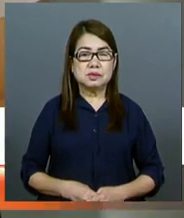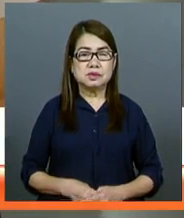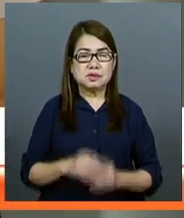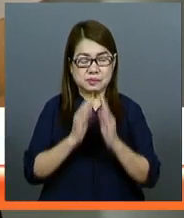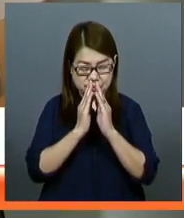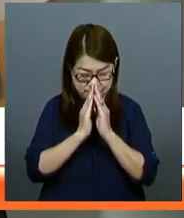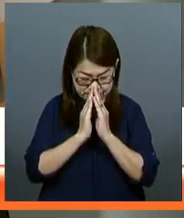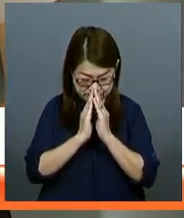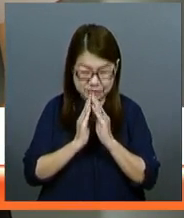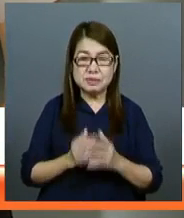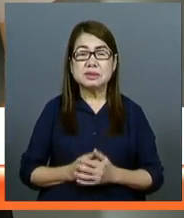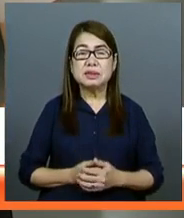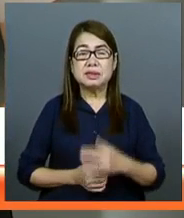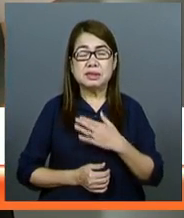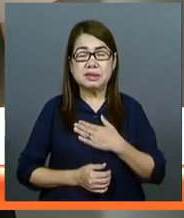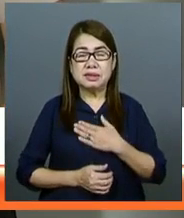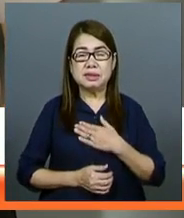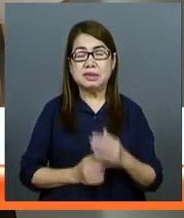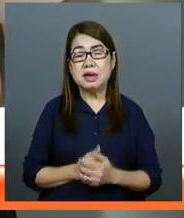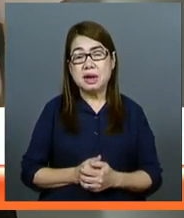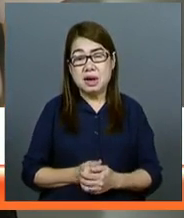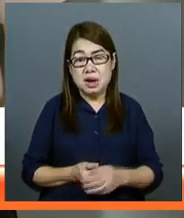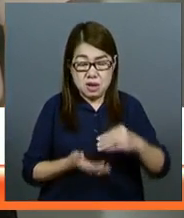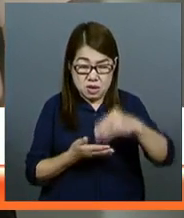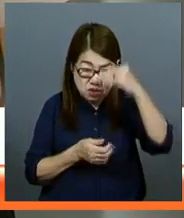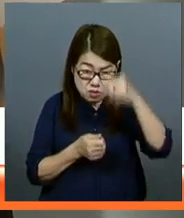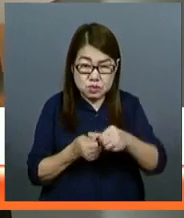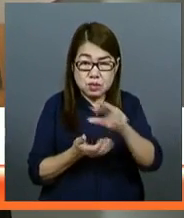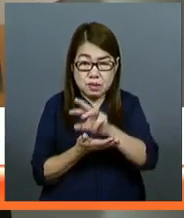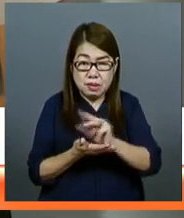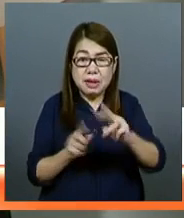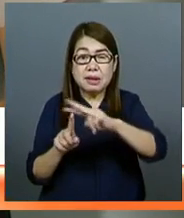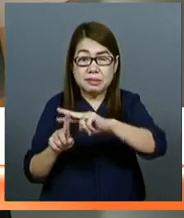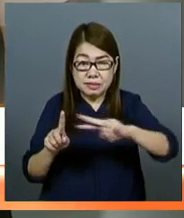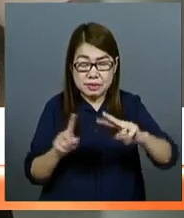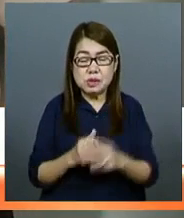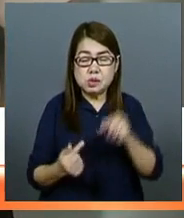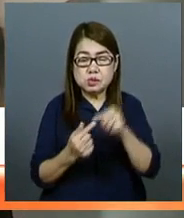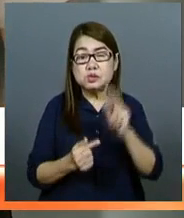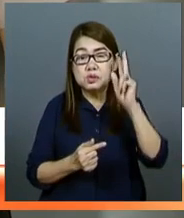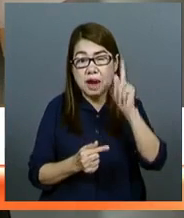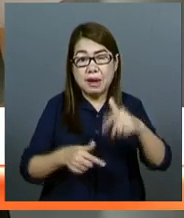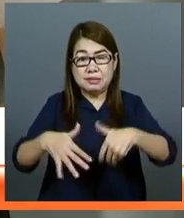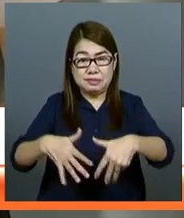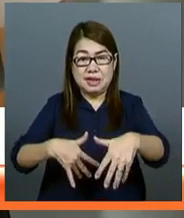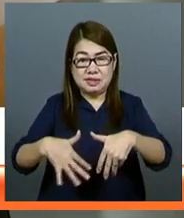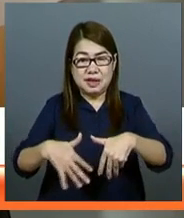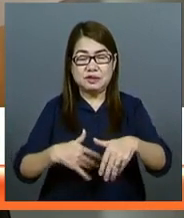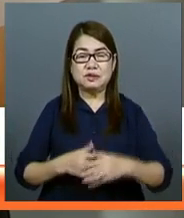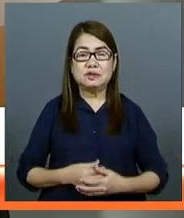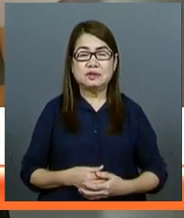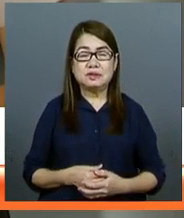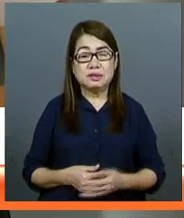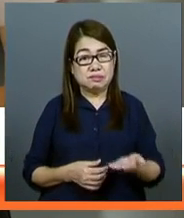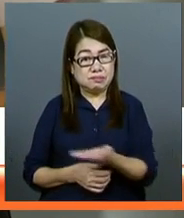สวัสดีค่ะพบกับปาริชาวิมลธนาชัยจากมหาวิทยาลัยศรีนครินทรวิโรฒในช่วงนักข่าวพลเมือง Citizen Reporter ที่